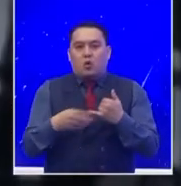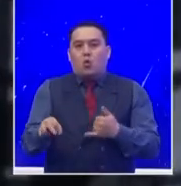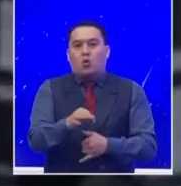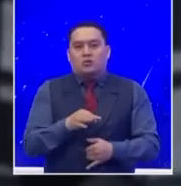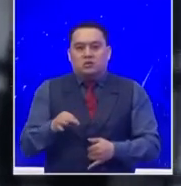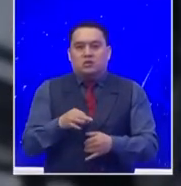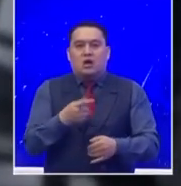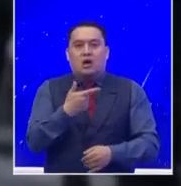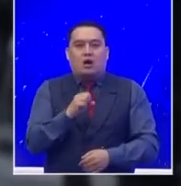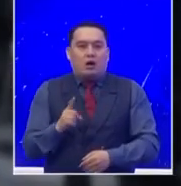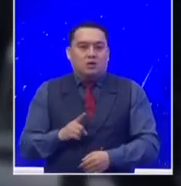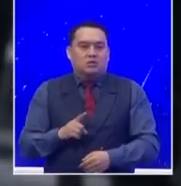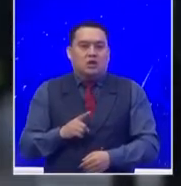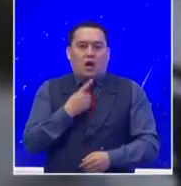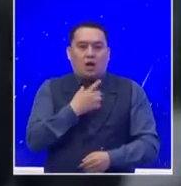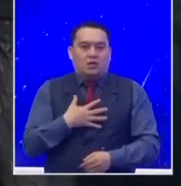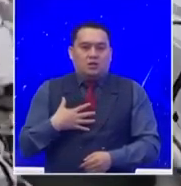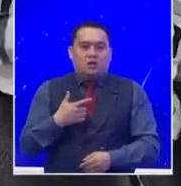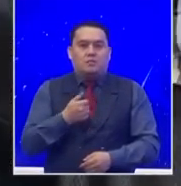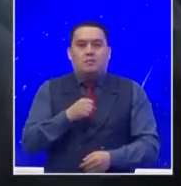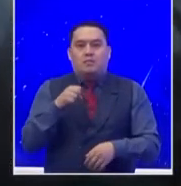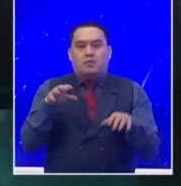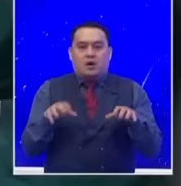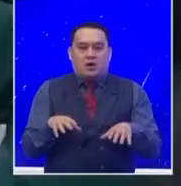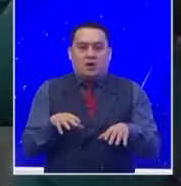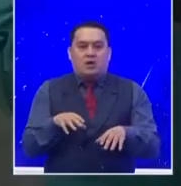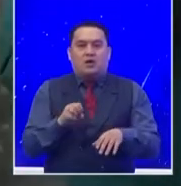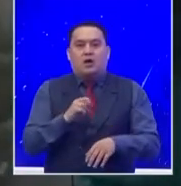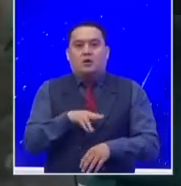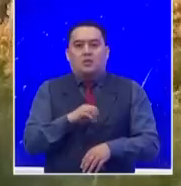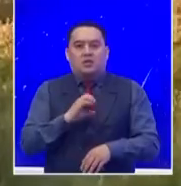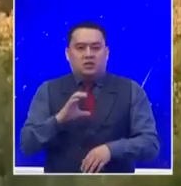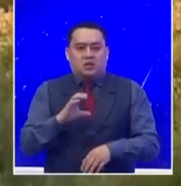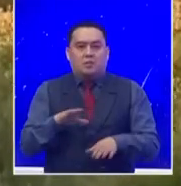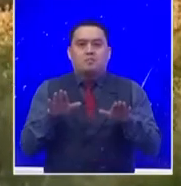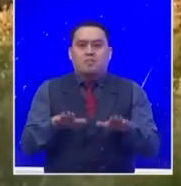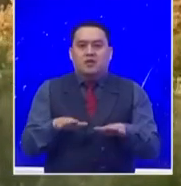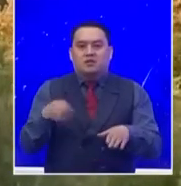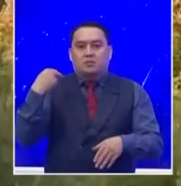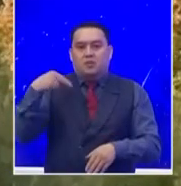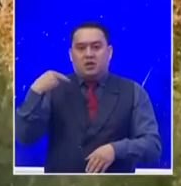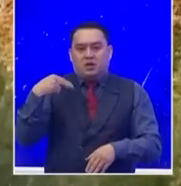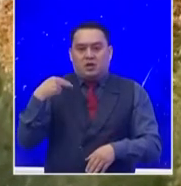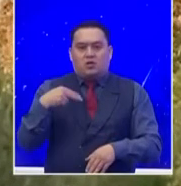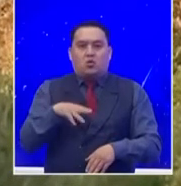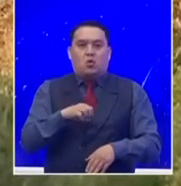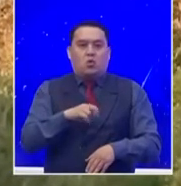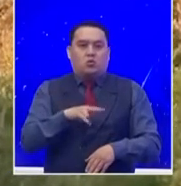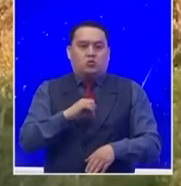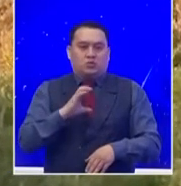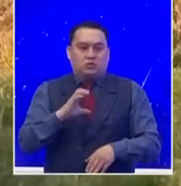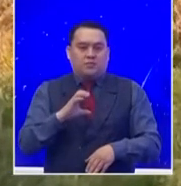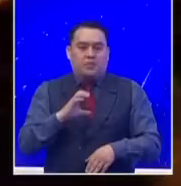из-за слезоточивого газа пострадали мэр Хиоса Стаматис Кармантис и местный священник, президент Ассоциации духовенства